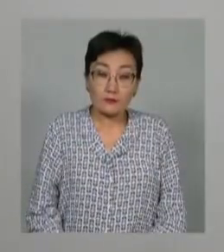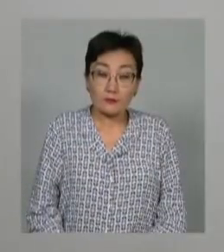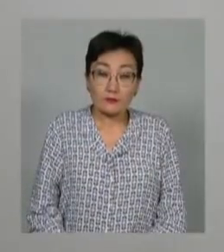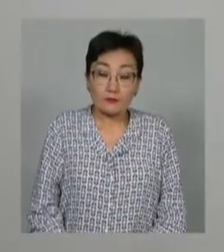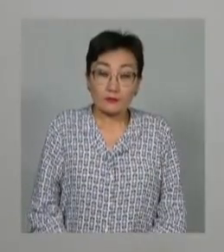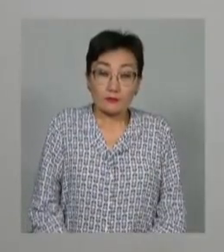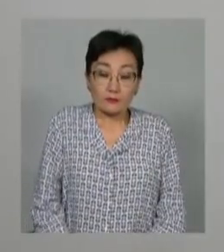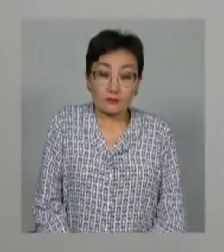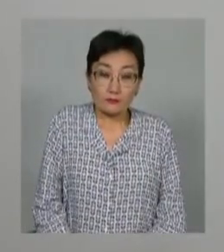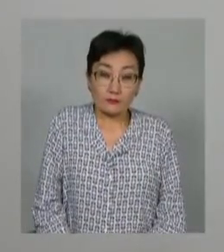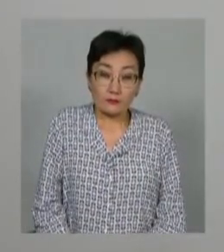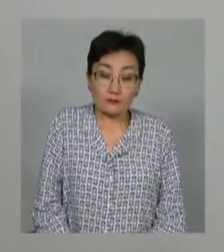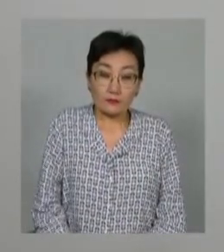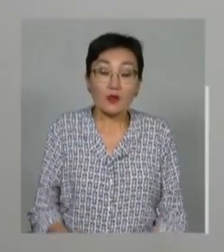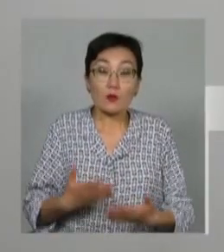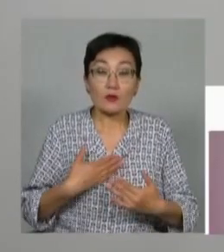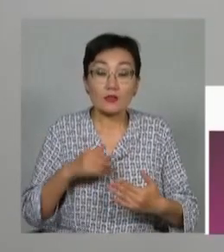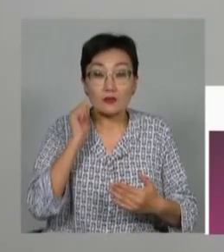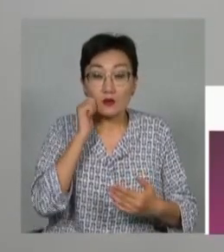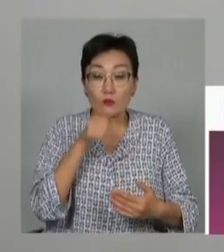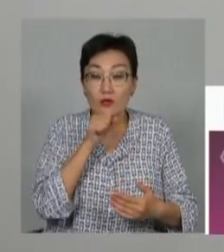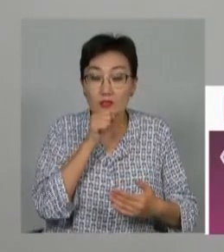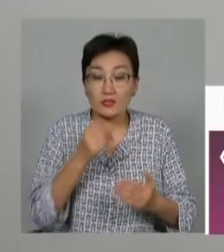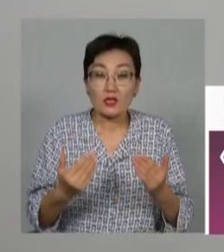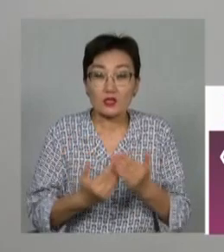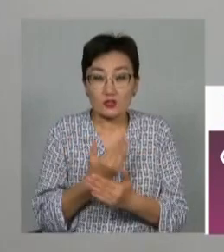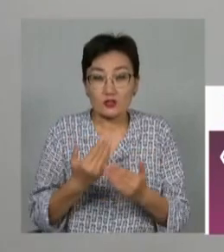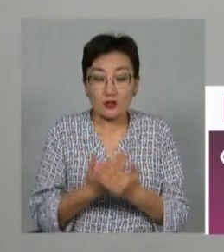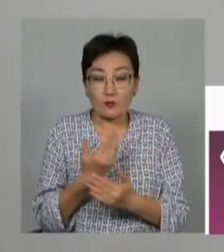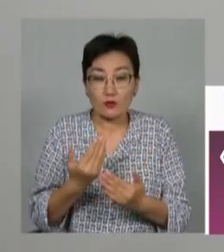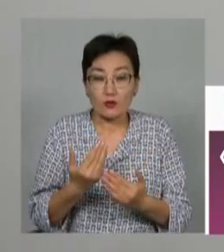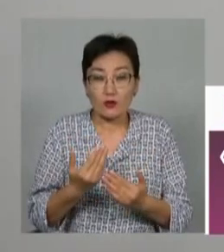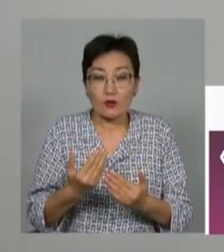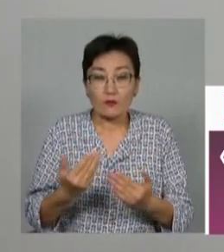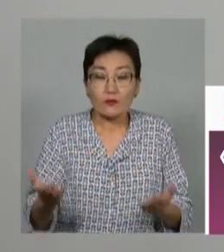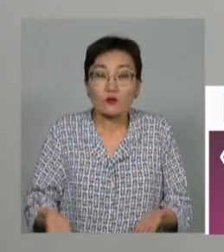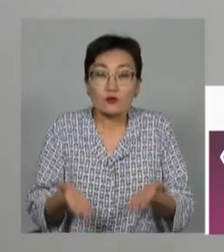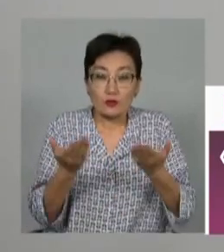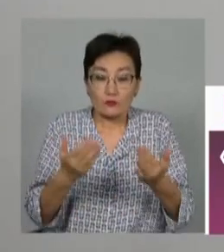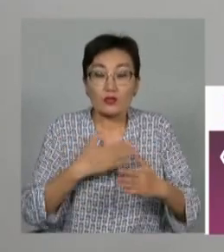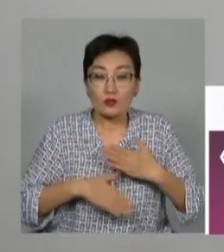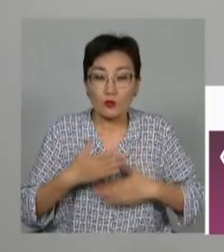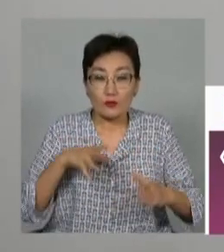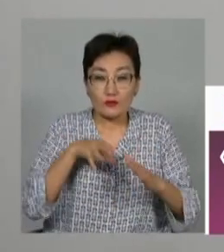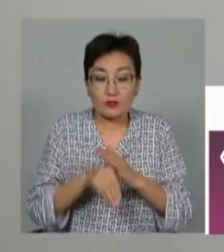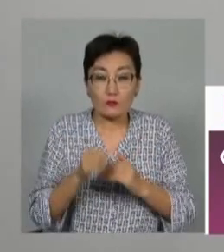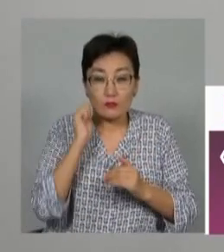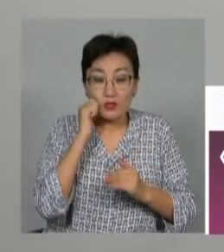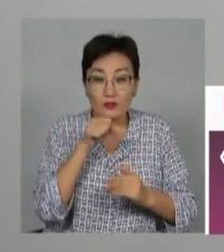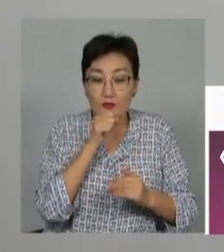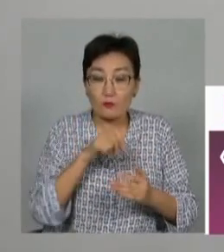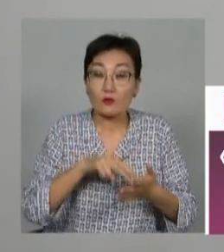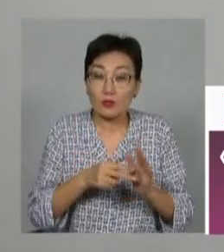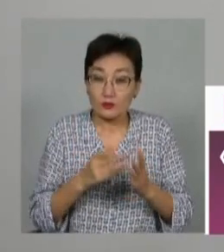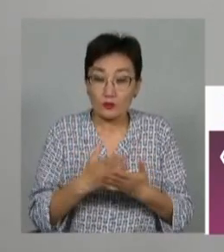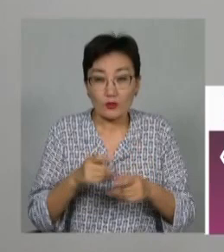Я разбудил этих бабушек. Мен ата-әжелерімізге жаңа тыныс сыйлағаныма қуаныштымын. Қазір ансамбль құрамындағы қарияларымыздың мақсаты